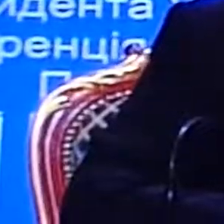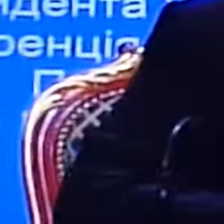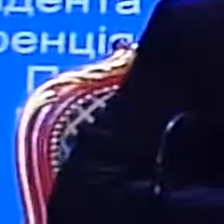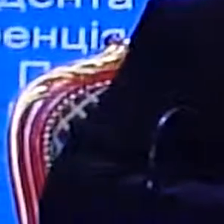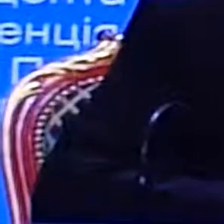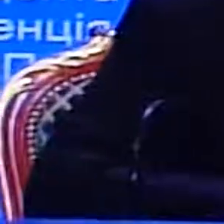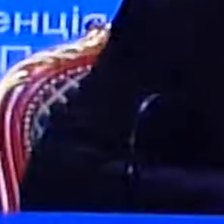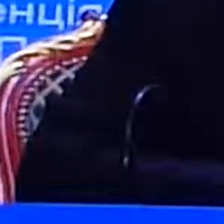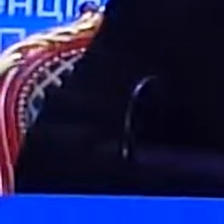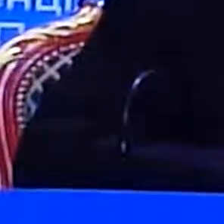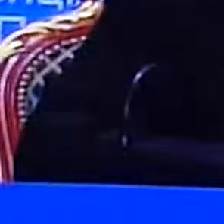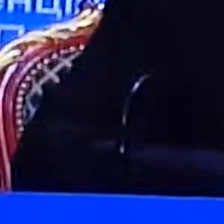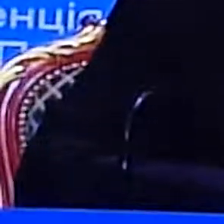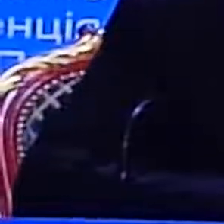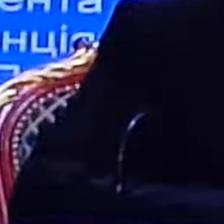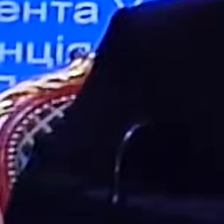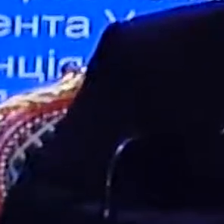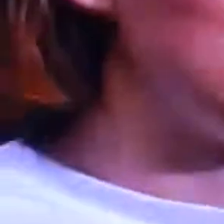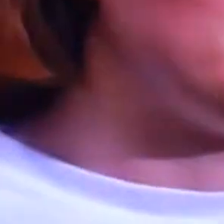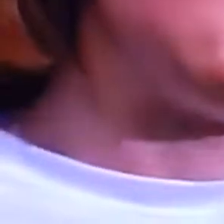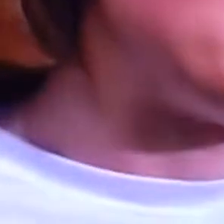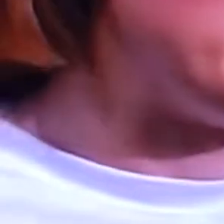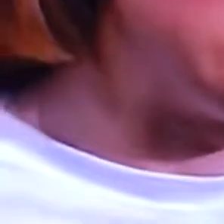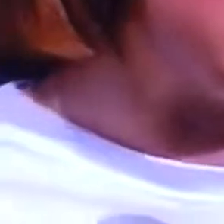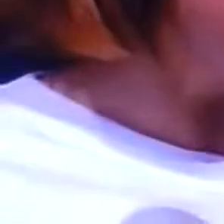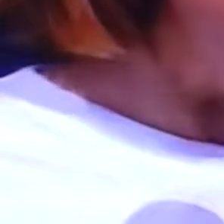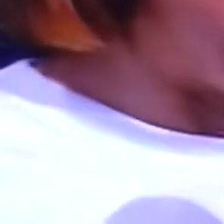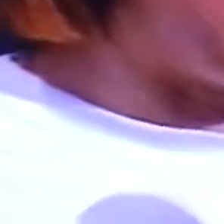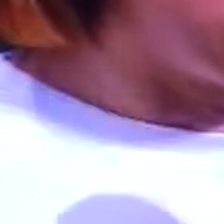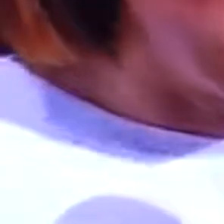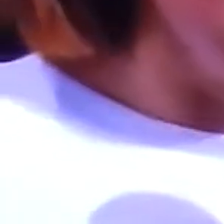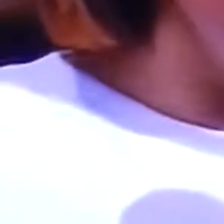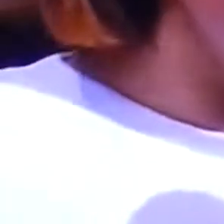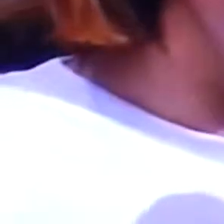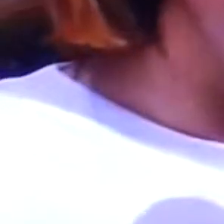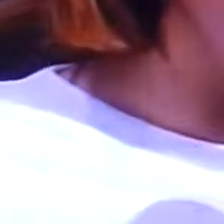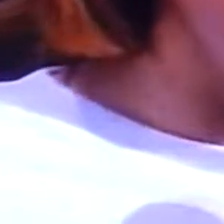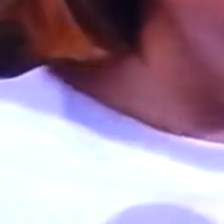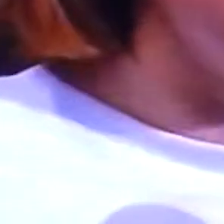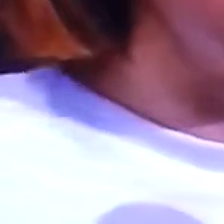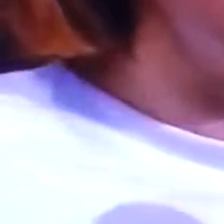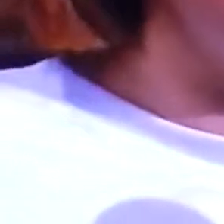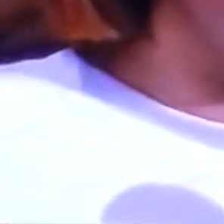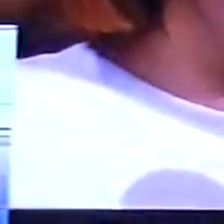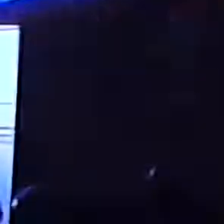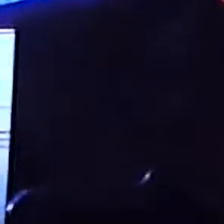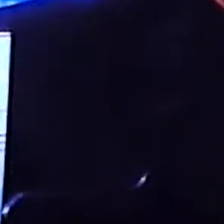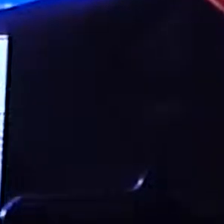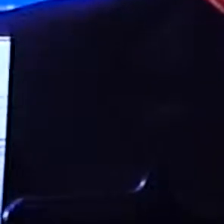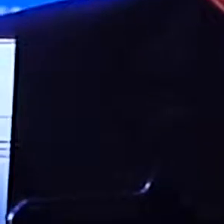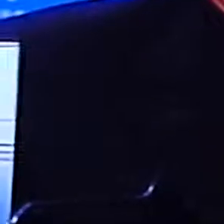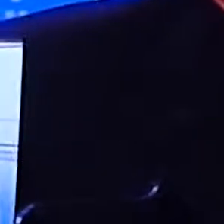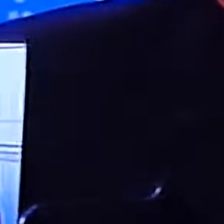Питання як в колеги до колеги, бо я журналіст, а ви письменник. В останній своїй декларації, яку ви оприлюднили, ви